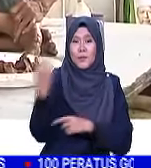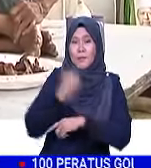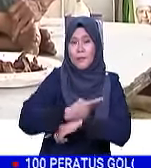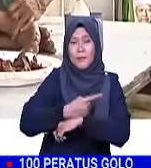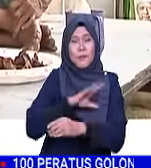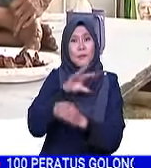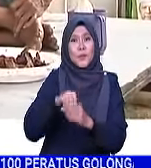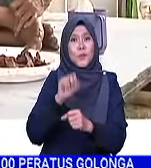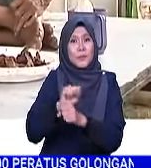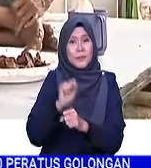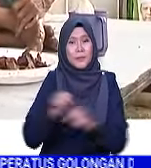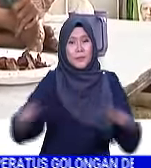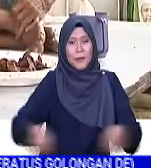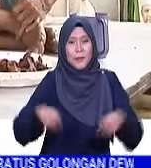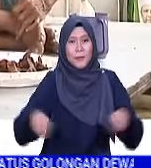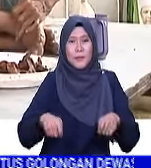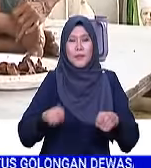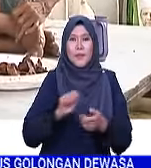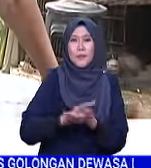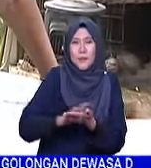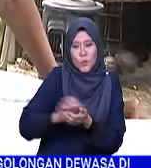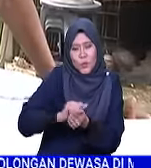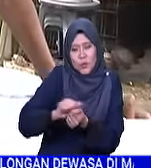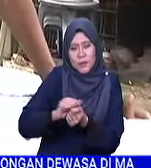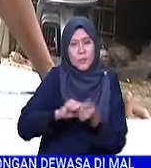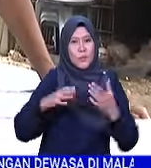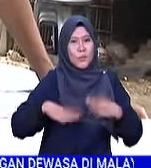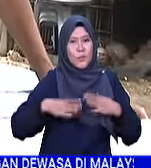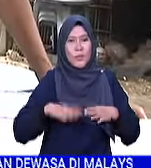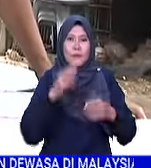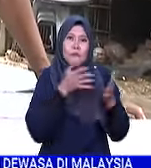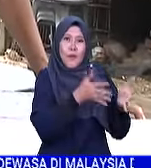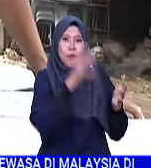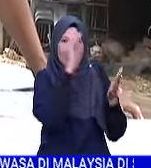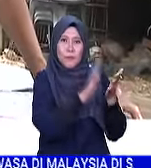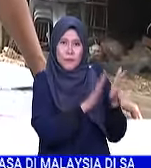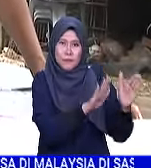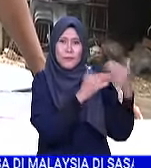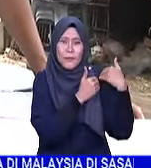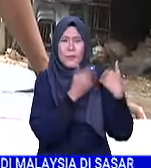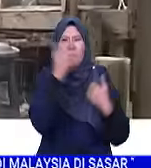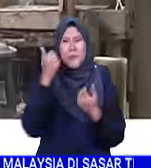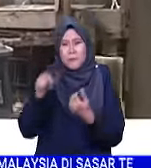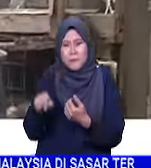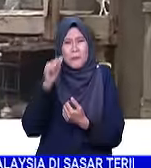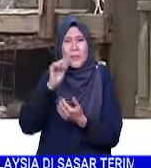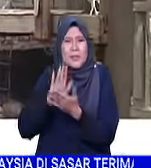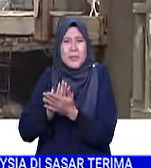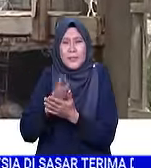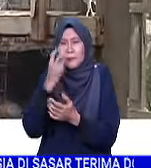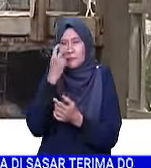seharian termasuk tugas memasak dan membasuh pakaian diuruskan oleh suaminya kerana dia mempunyai masalah